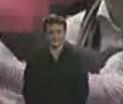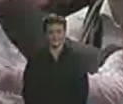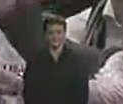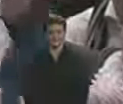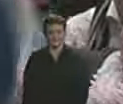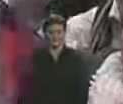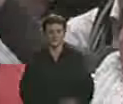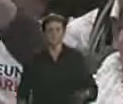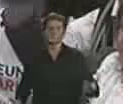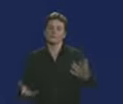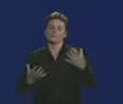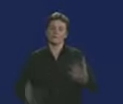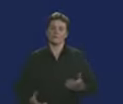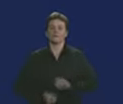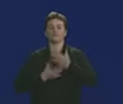Je viens